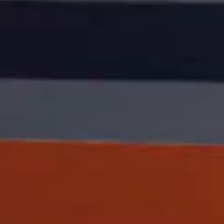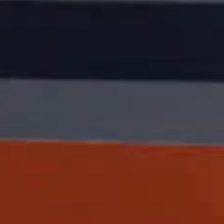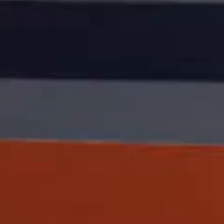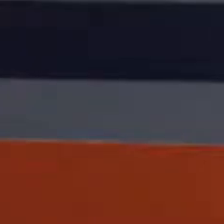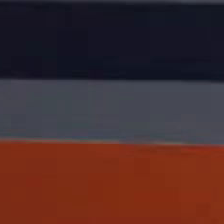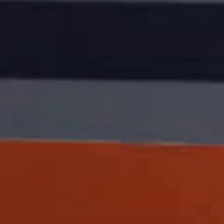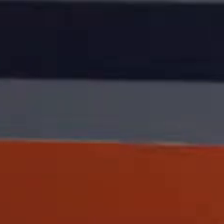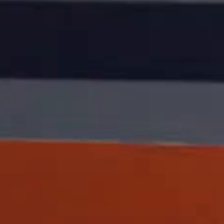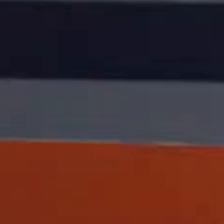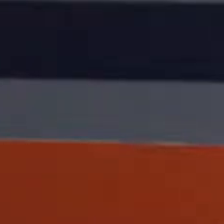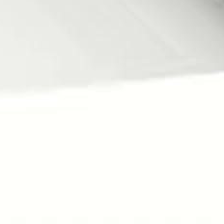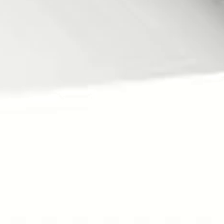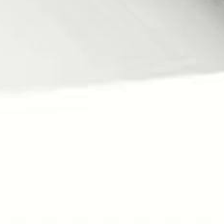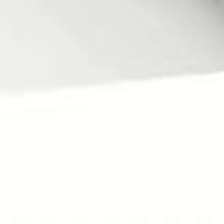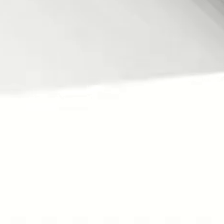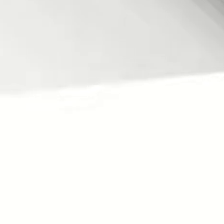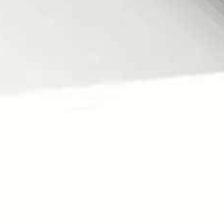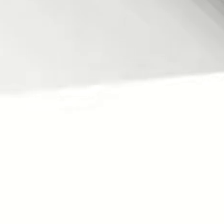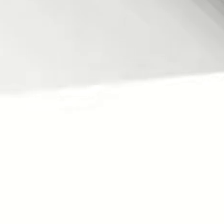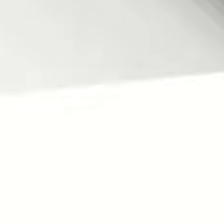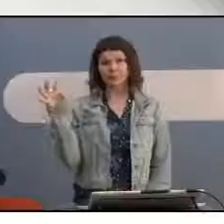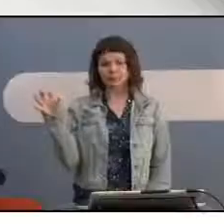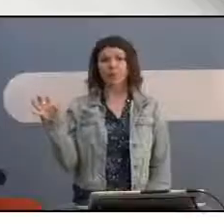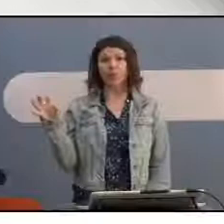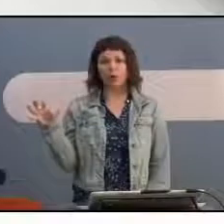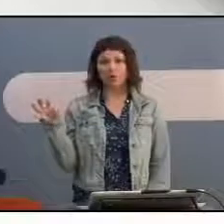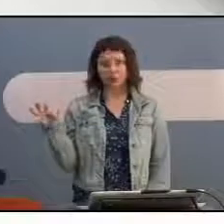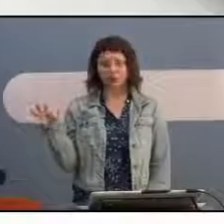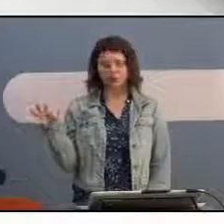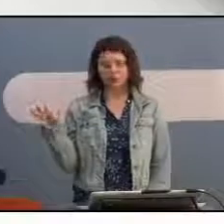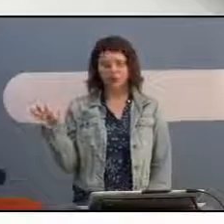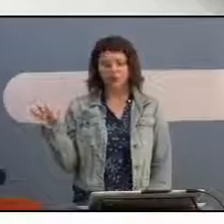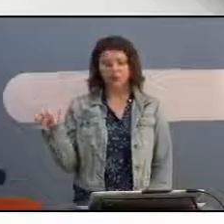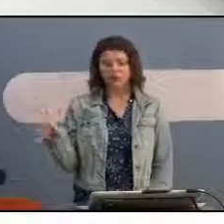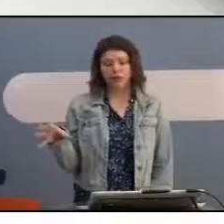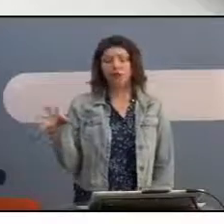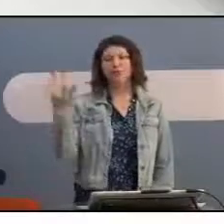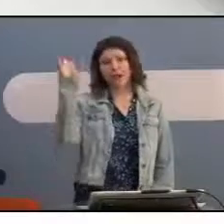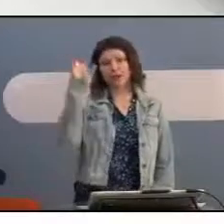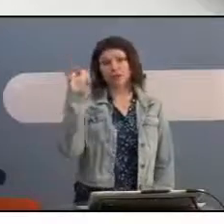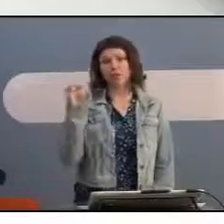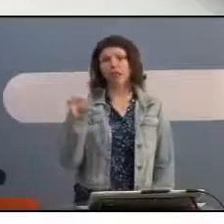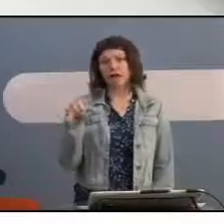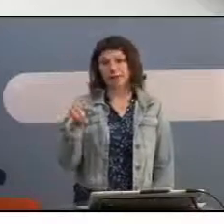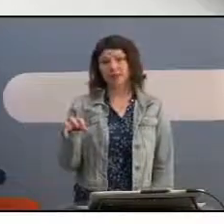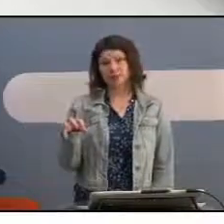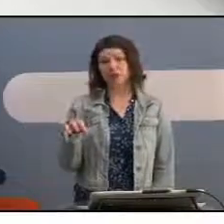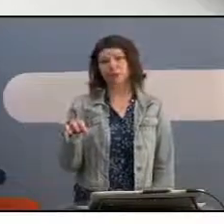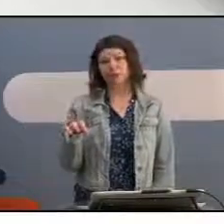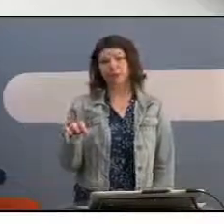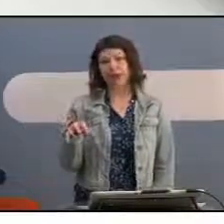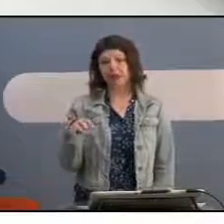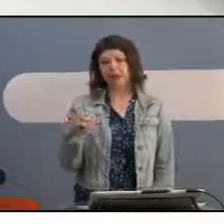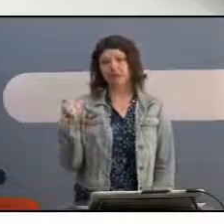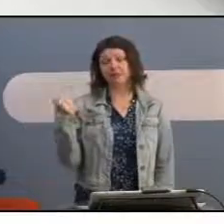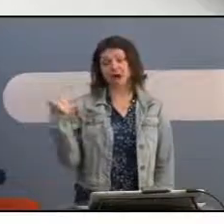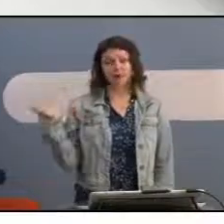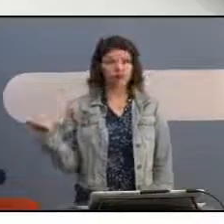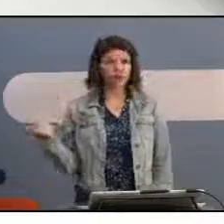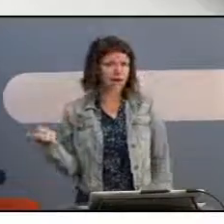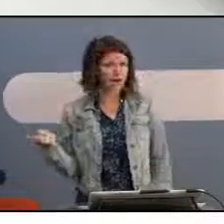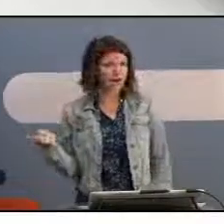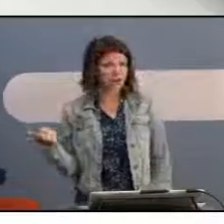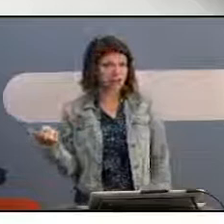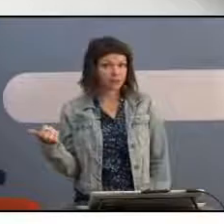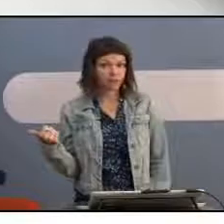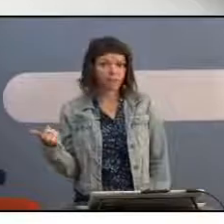טבלה, לכתוב את המקרה שם, יש שם כל מיני סיפורי מקרה, לראות מה זכות האדם שנפגעה, אם זה